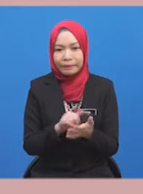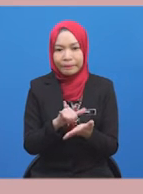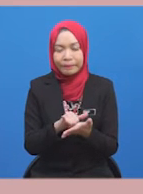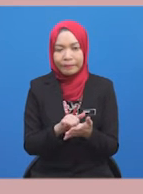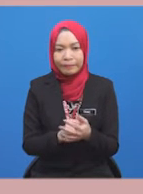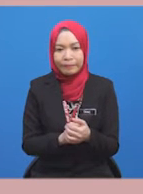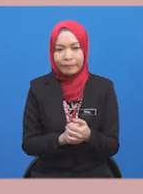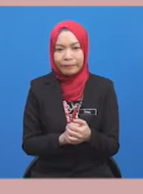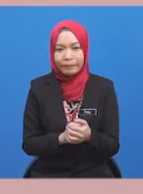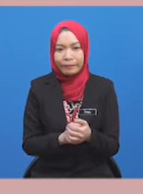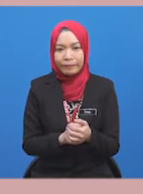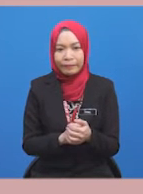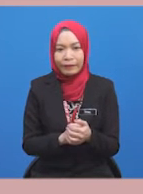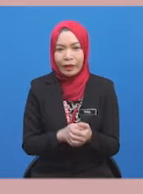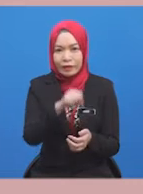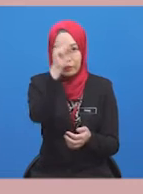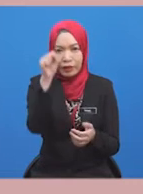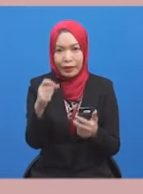yang ketiga.